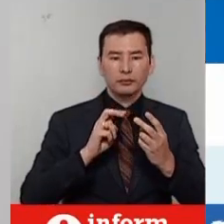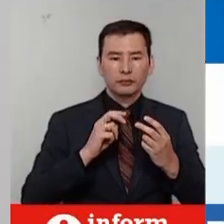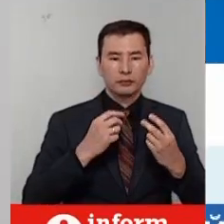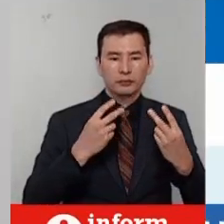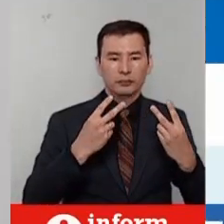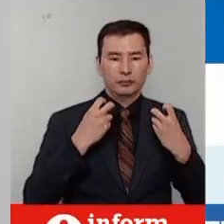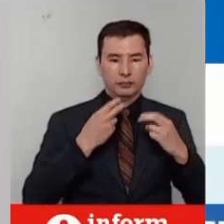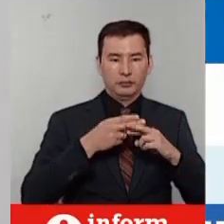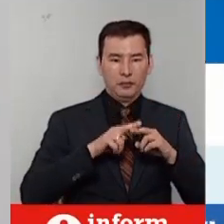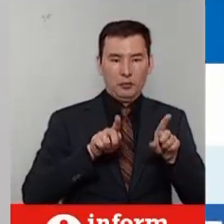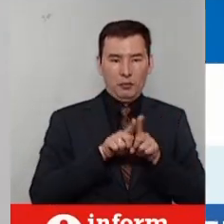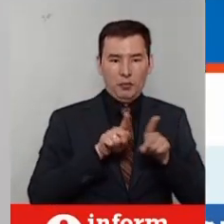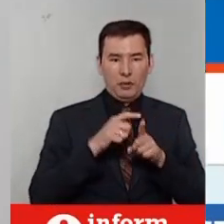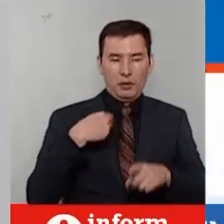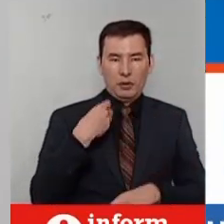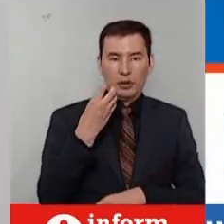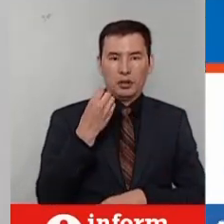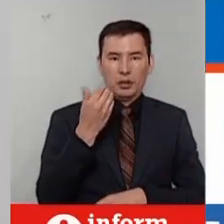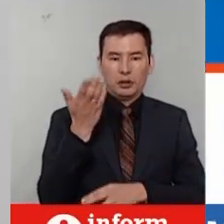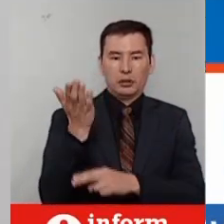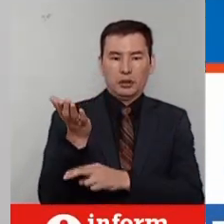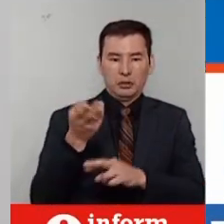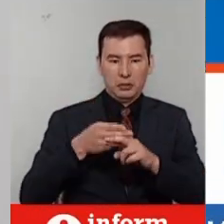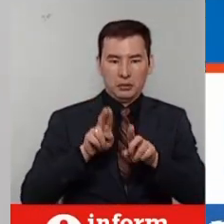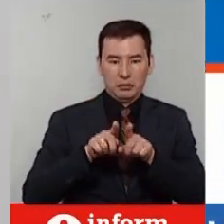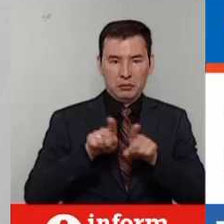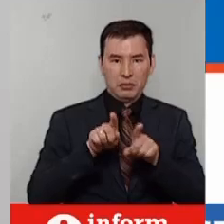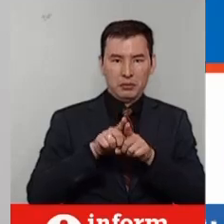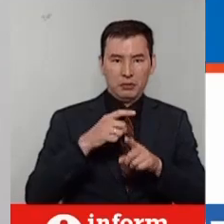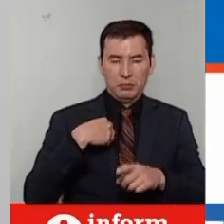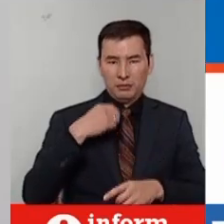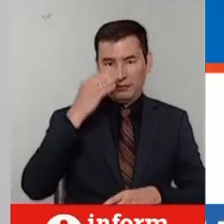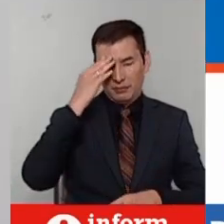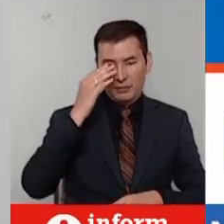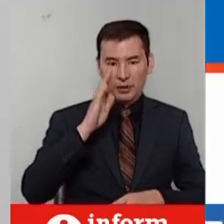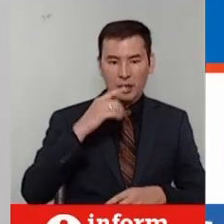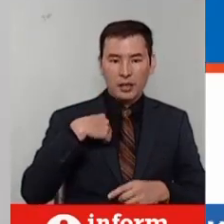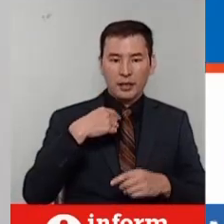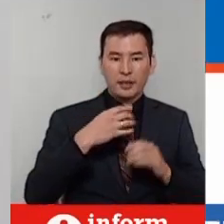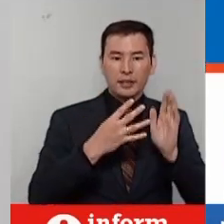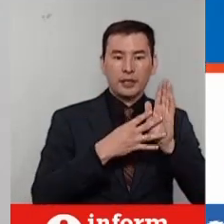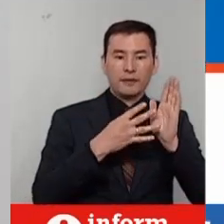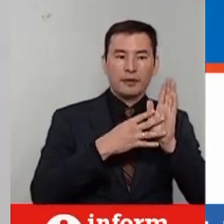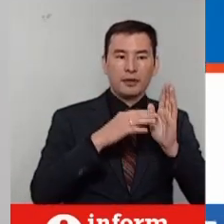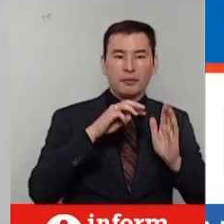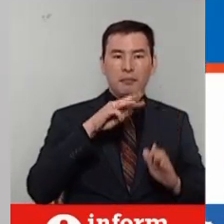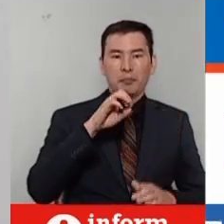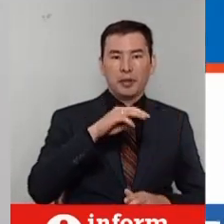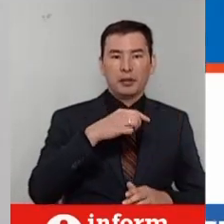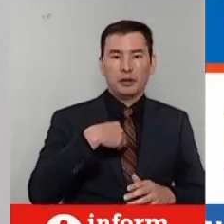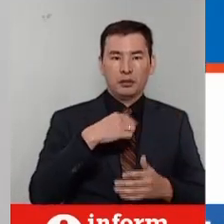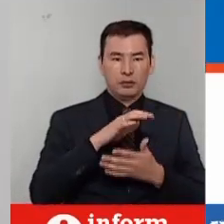қаражатты алушы болып тұрмыз да. Енді бізге сон айтып атыр да барсақ, біз мысалы 9-шы наурыз күні өткізіп тастағанбыз